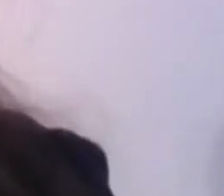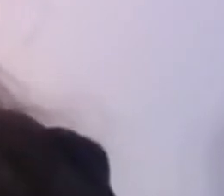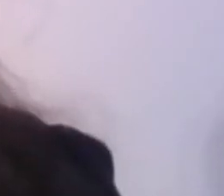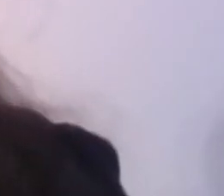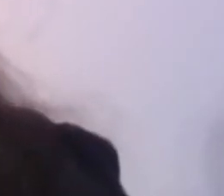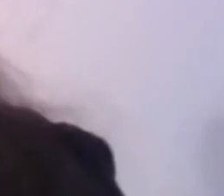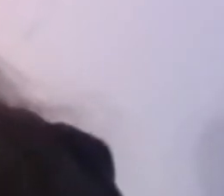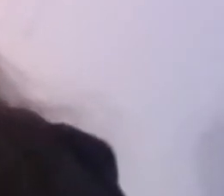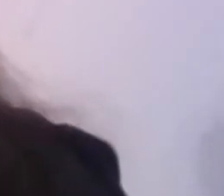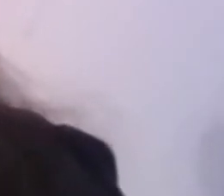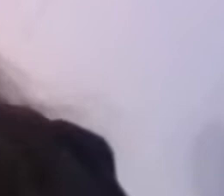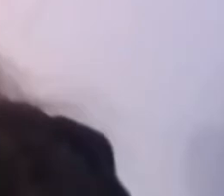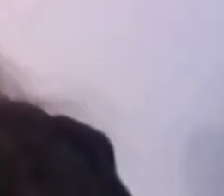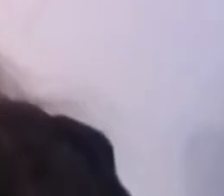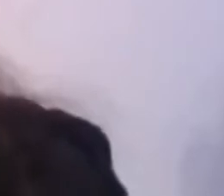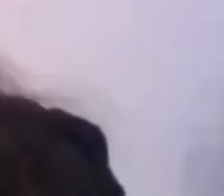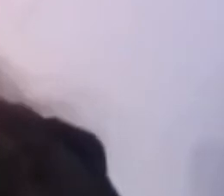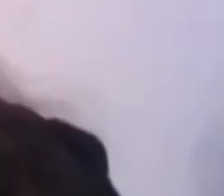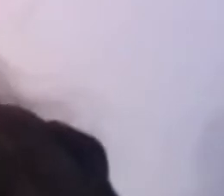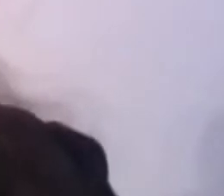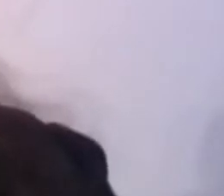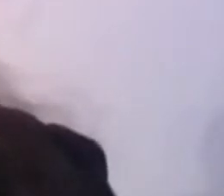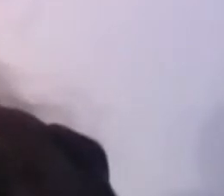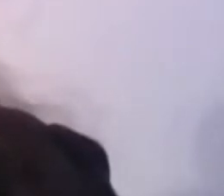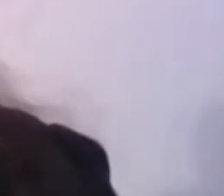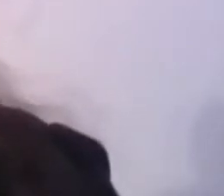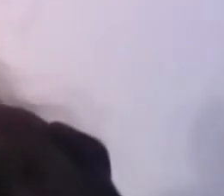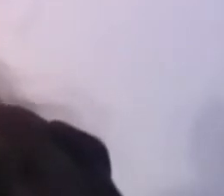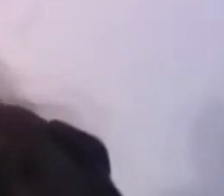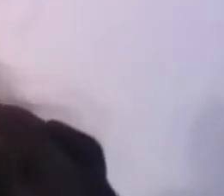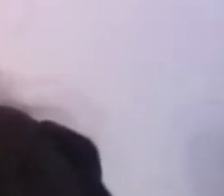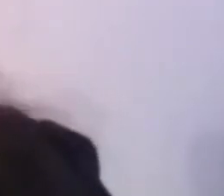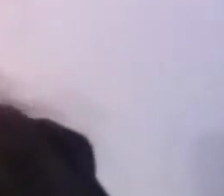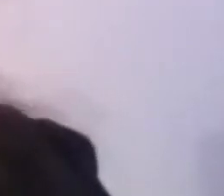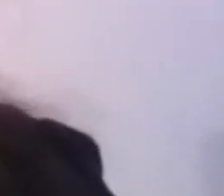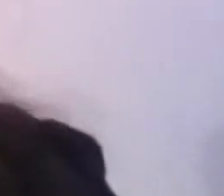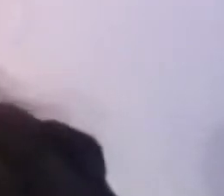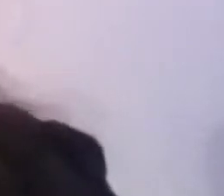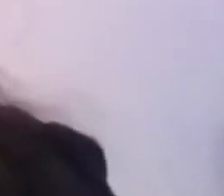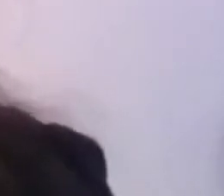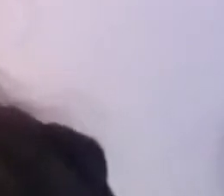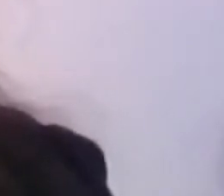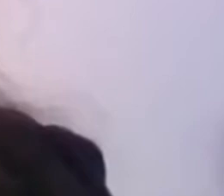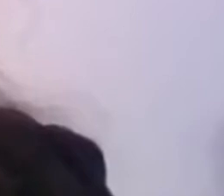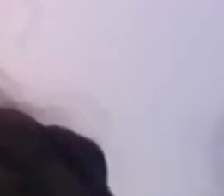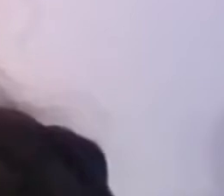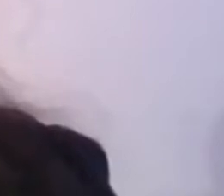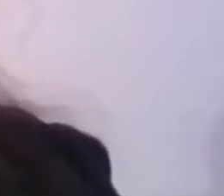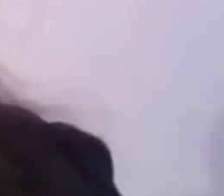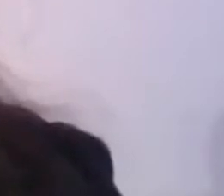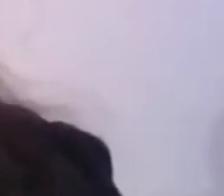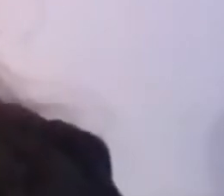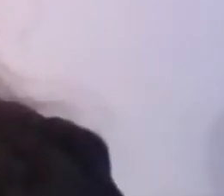dents. C'est comme une boucle dans la bouche, un joli nœud dans le destin.